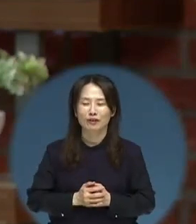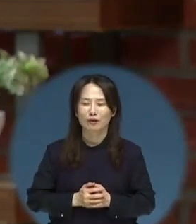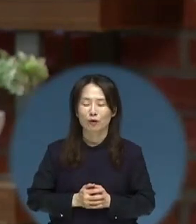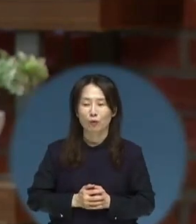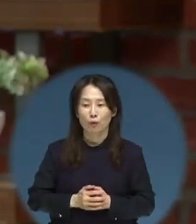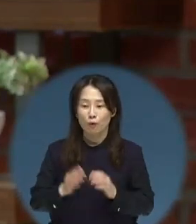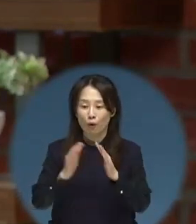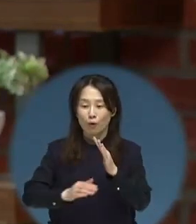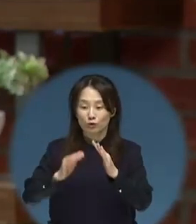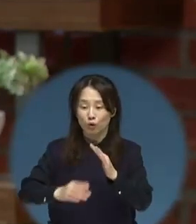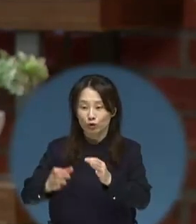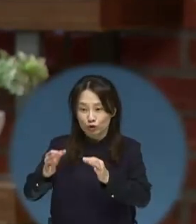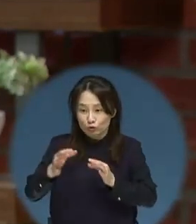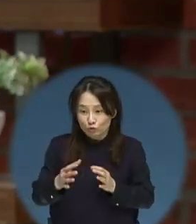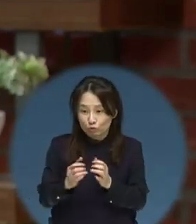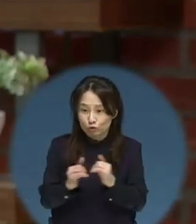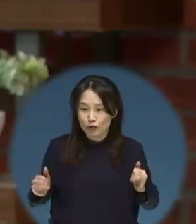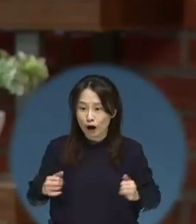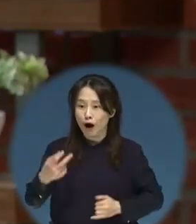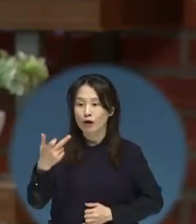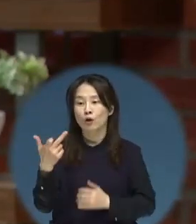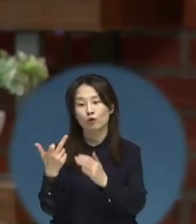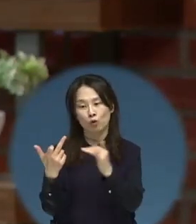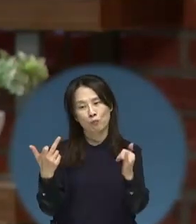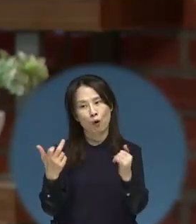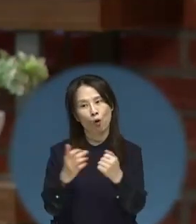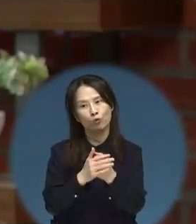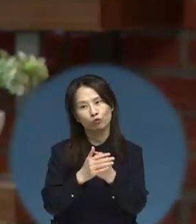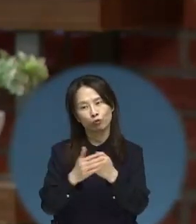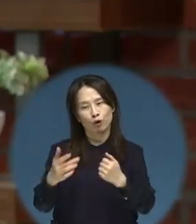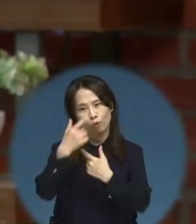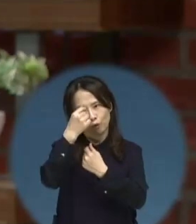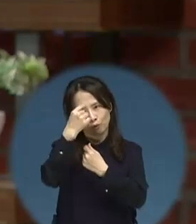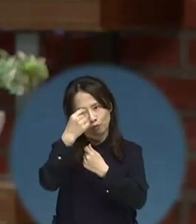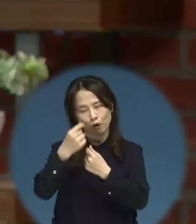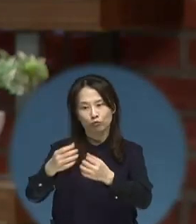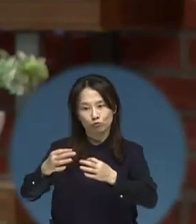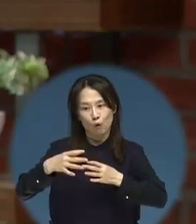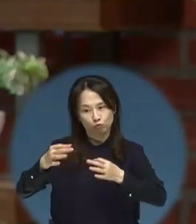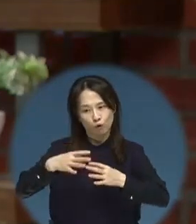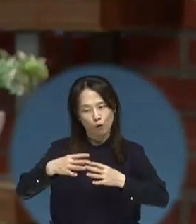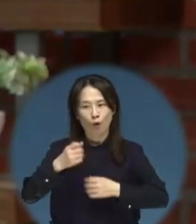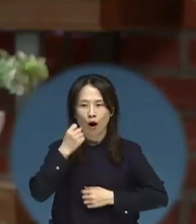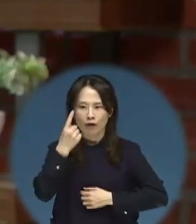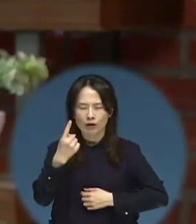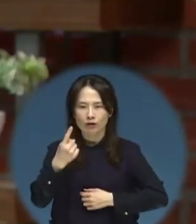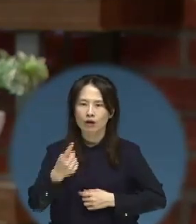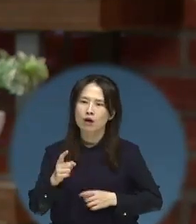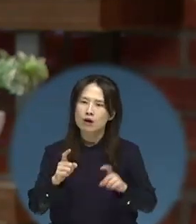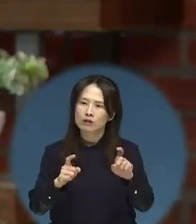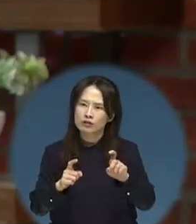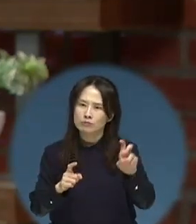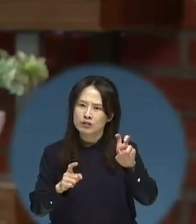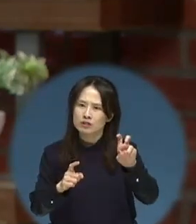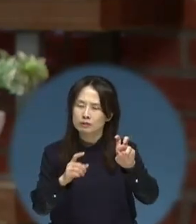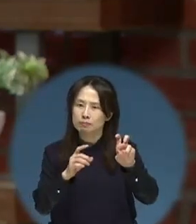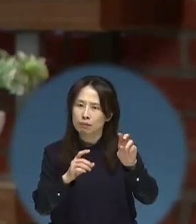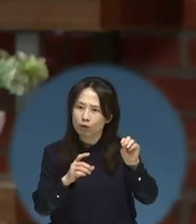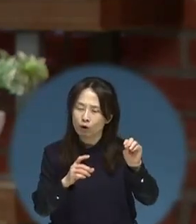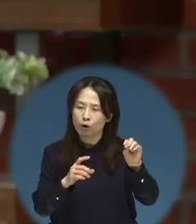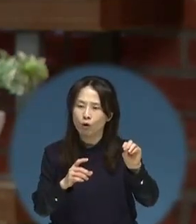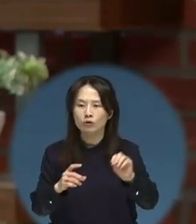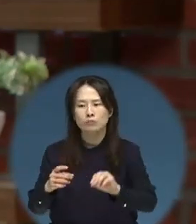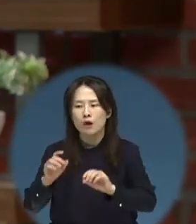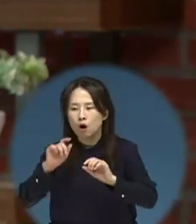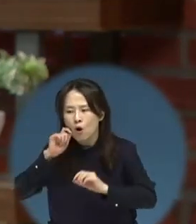정기 후원자는 완전 좋은 거다. 정기적으로 돈을 내는 거니까. 예. 그리고 이렇게 한 달에 1, 20만 원만 있어도 친구들을